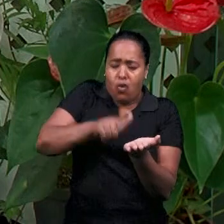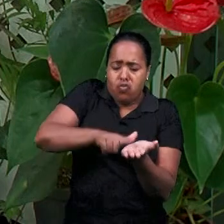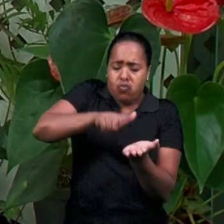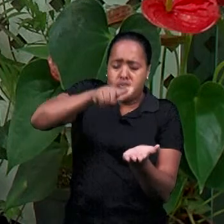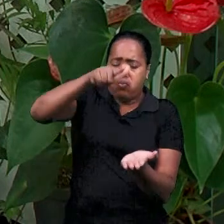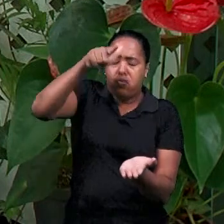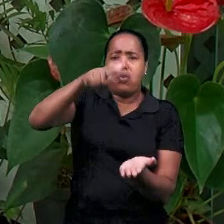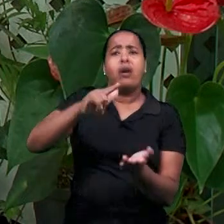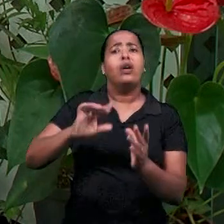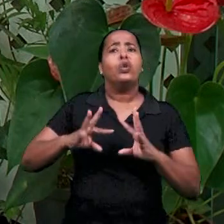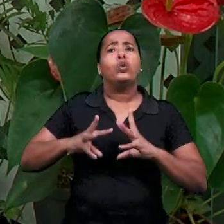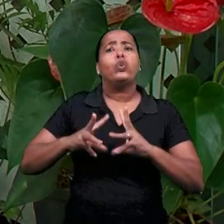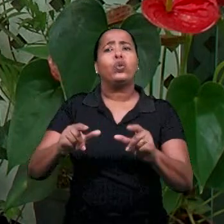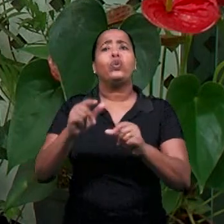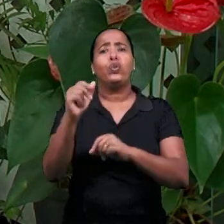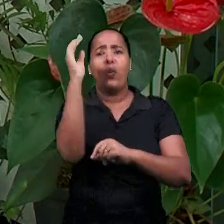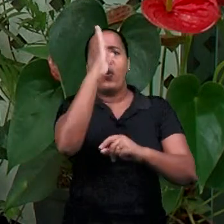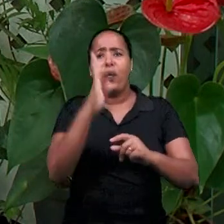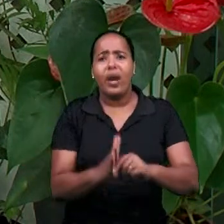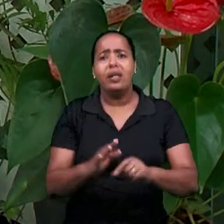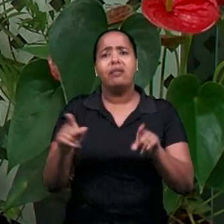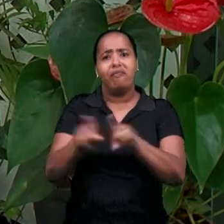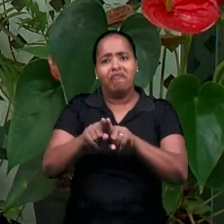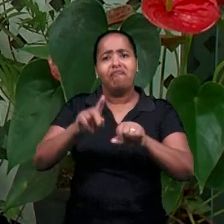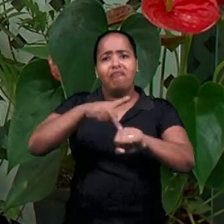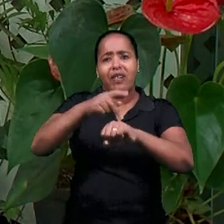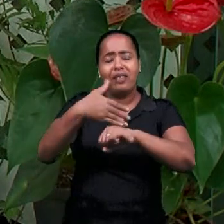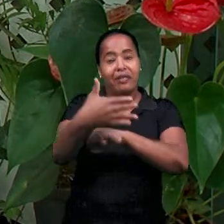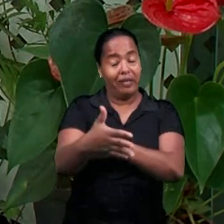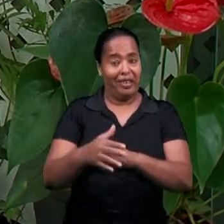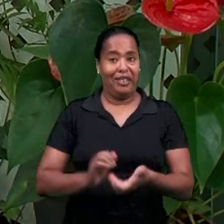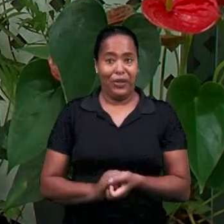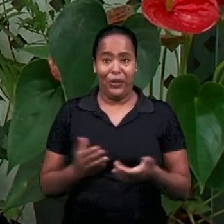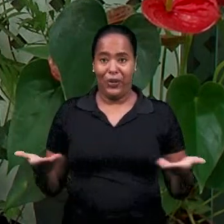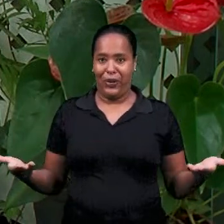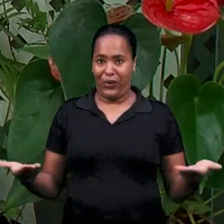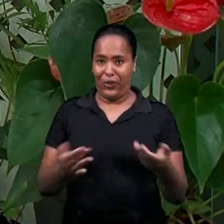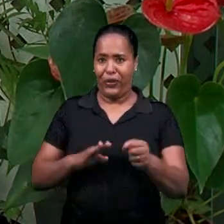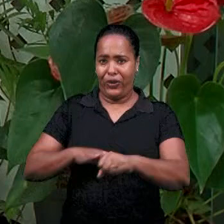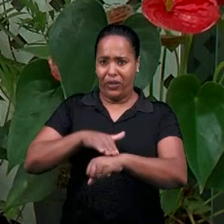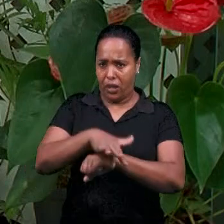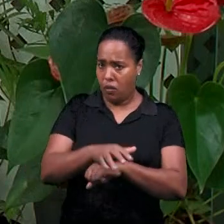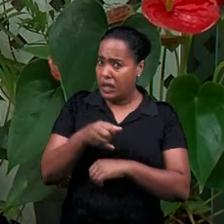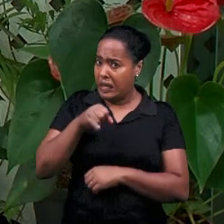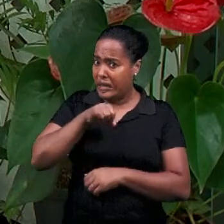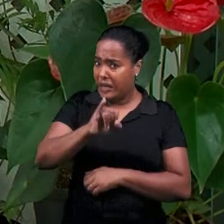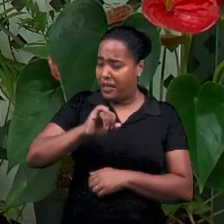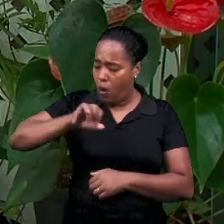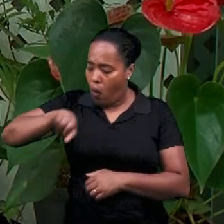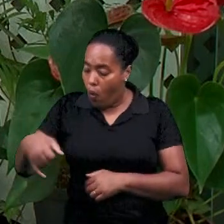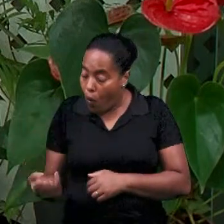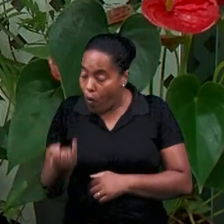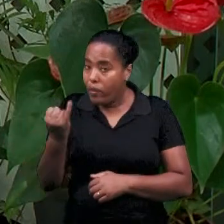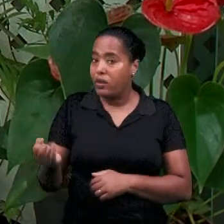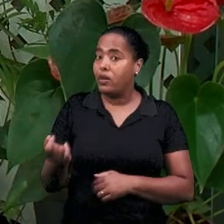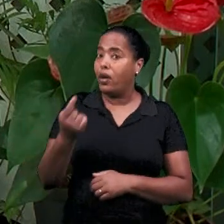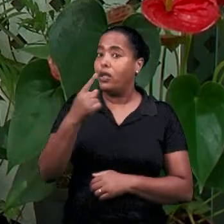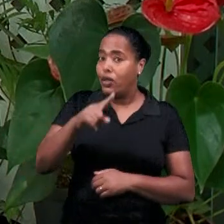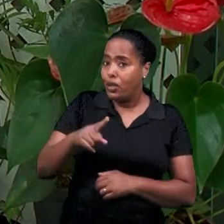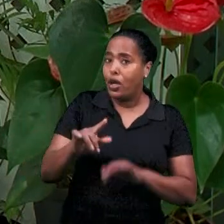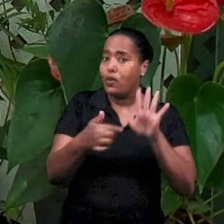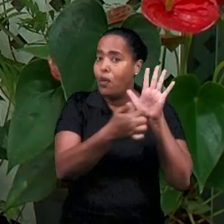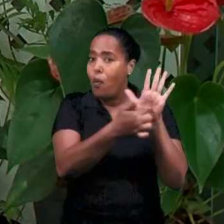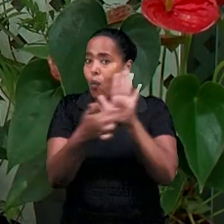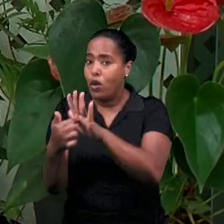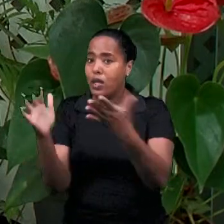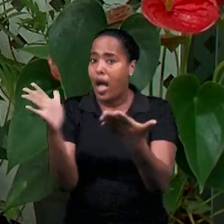salutations à toutes les sœurs du Brésil, de l'étranger. Ce soir, certainement, s'il y a l'opportunité, nous